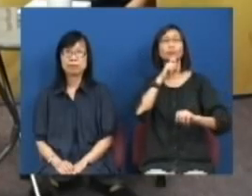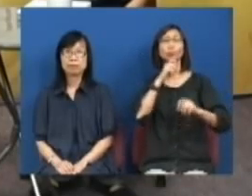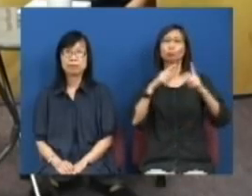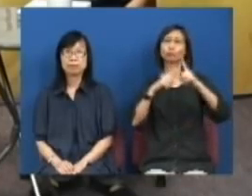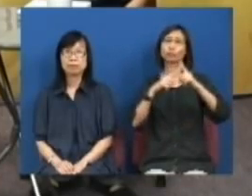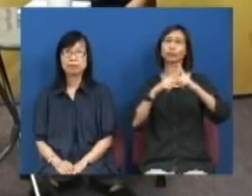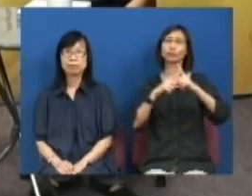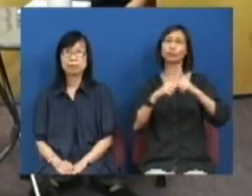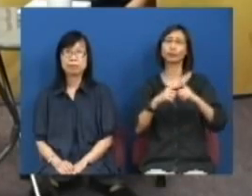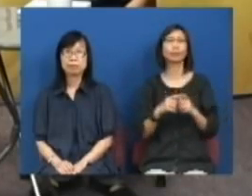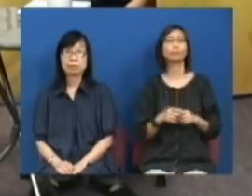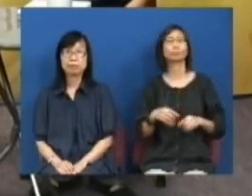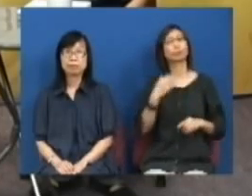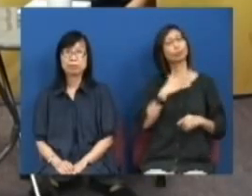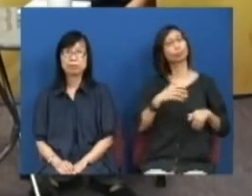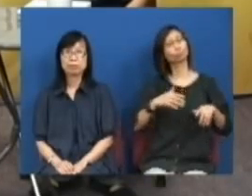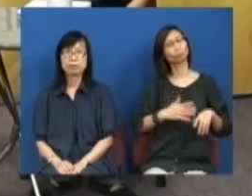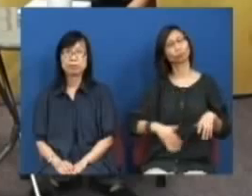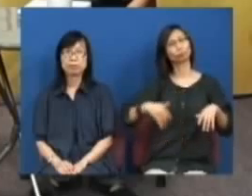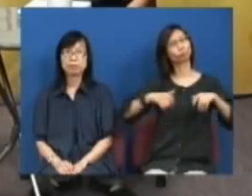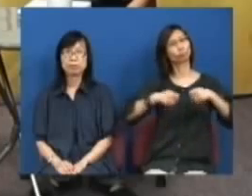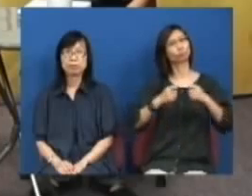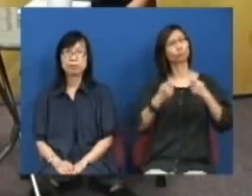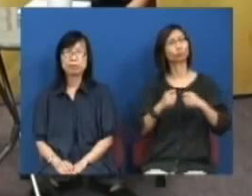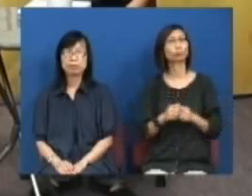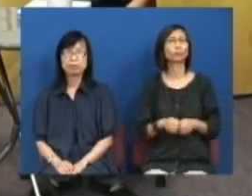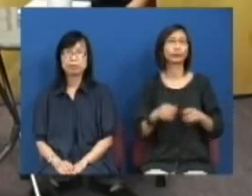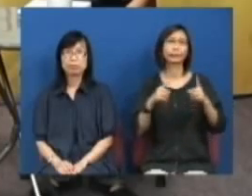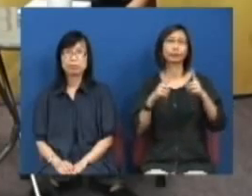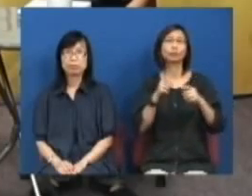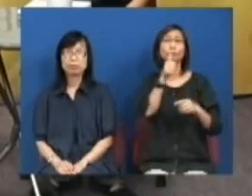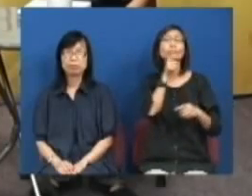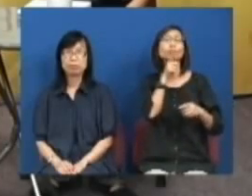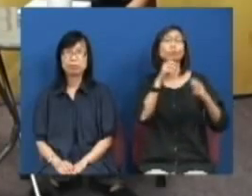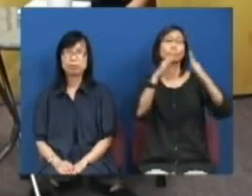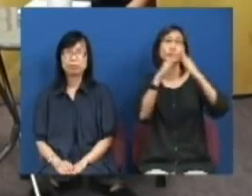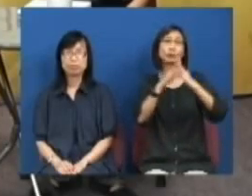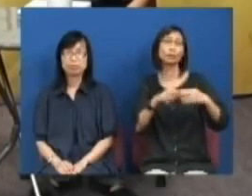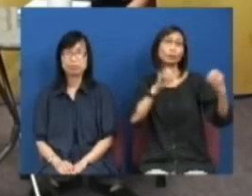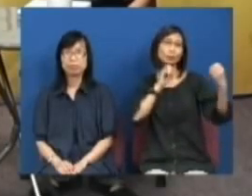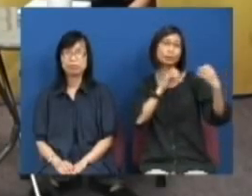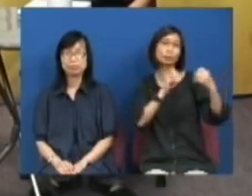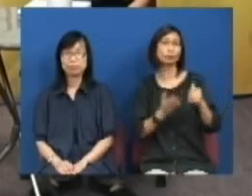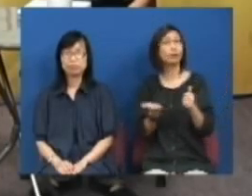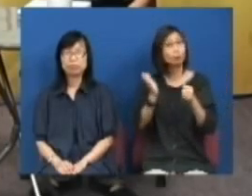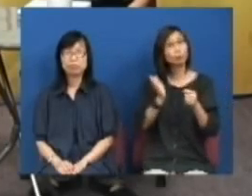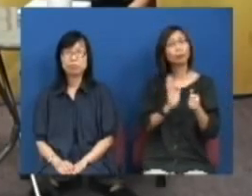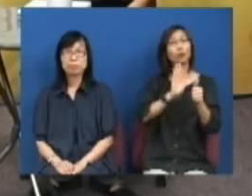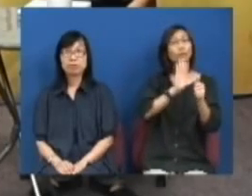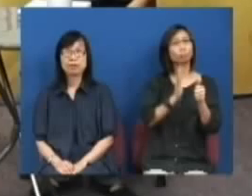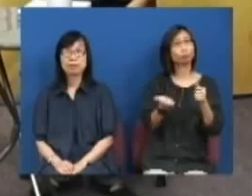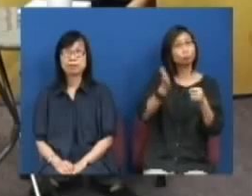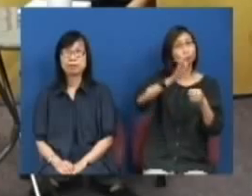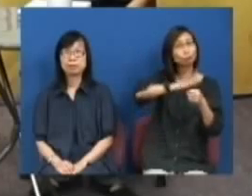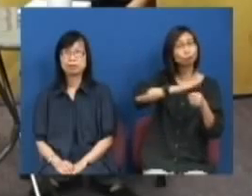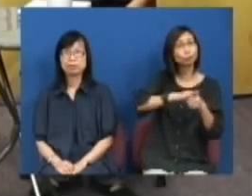家屬都收到即一些地區公安通知，就是說跟他們談關於補償金的問題。又或者